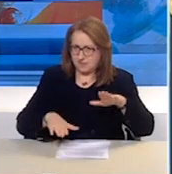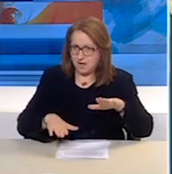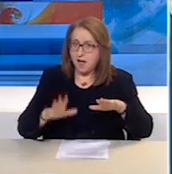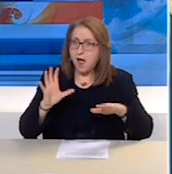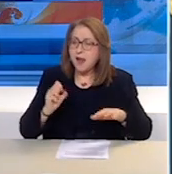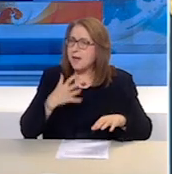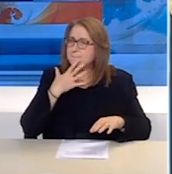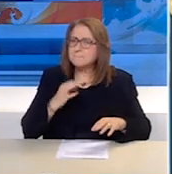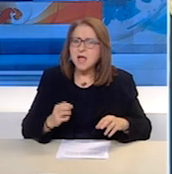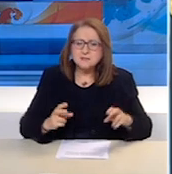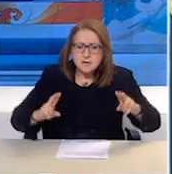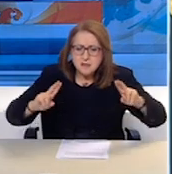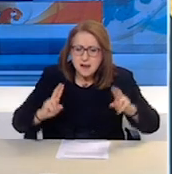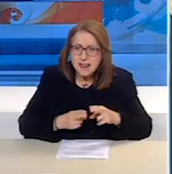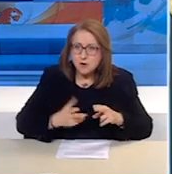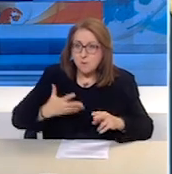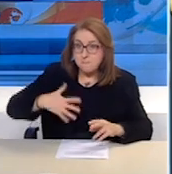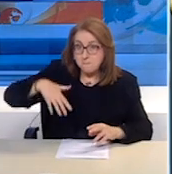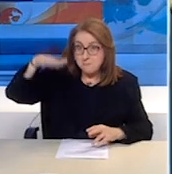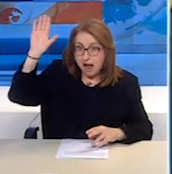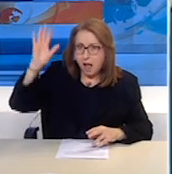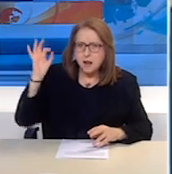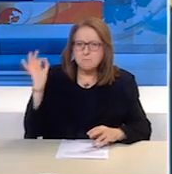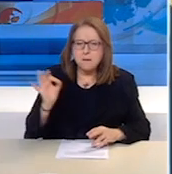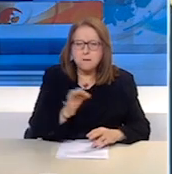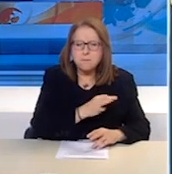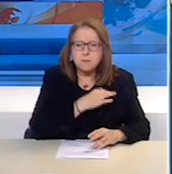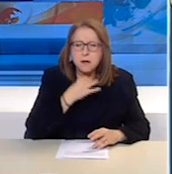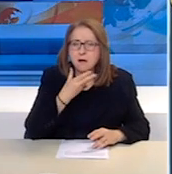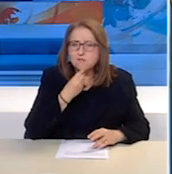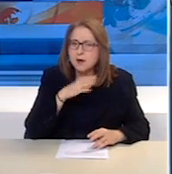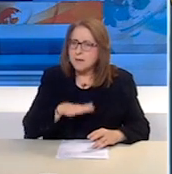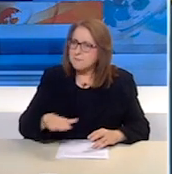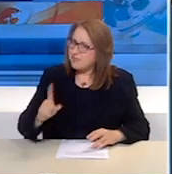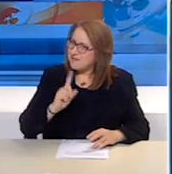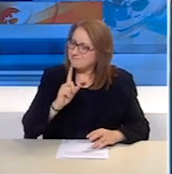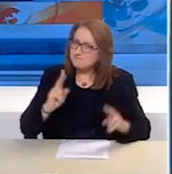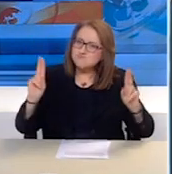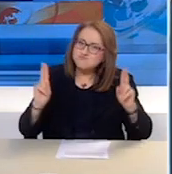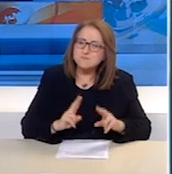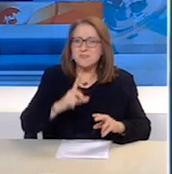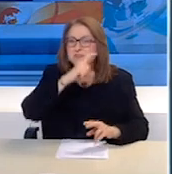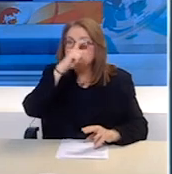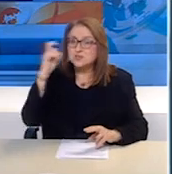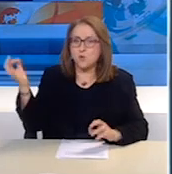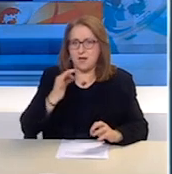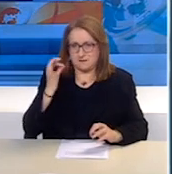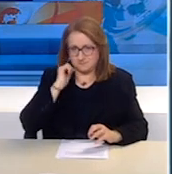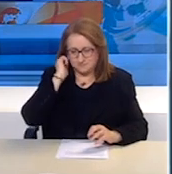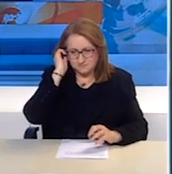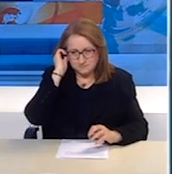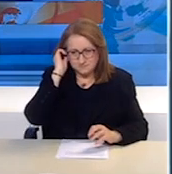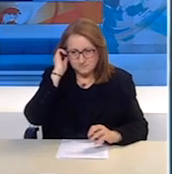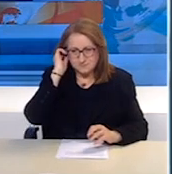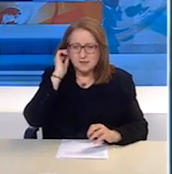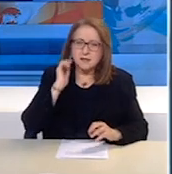λιγότερα από τον ενήλικα πληθυσμό. Αυτό είναι σαφές από την επιστημονική βιβλιογραφία όλης της κυκλοφορίας του ιού από την Κίνα μέχρι σήμερα. Σε